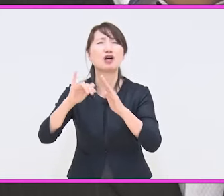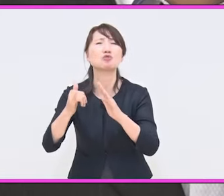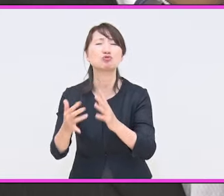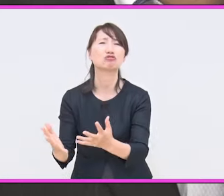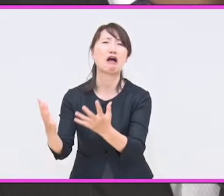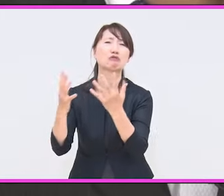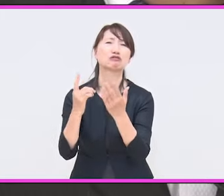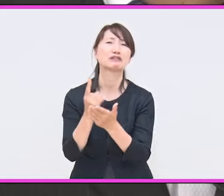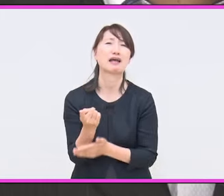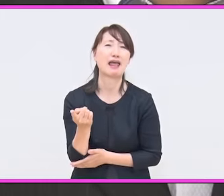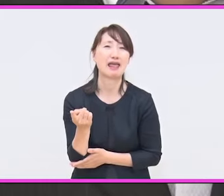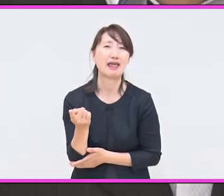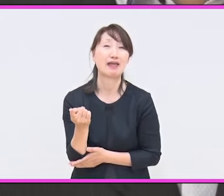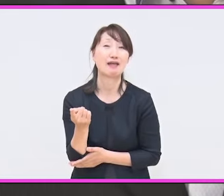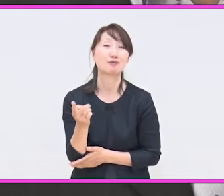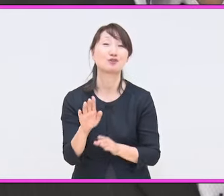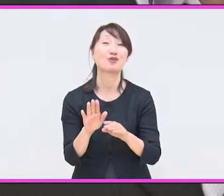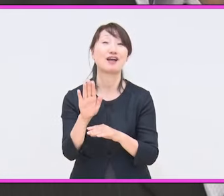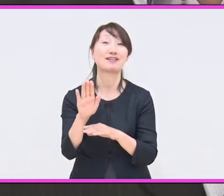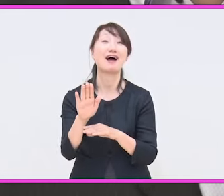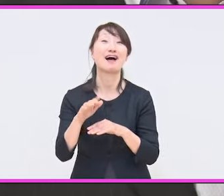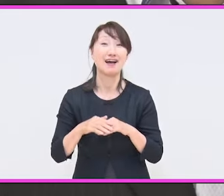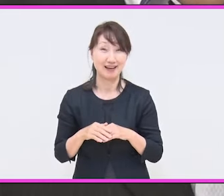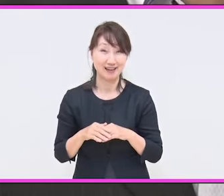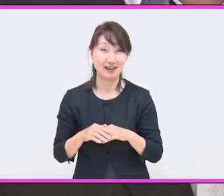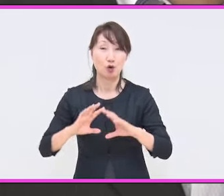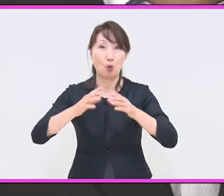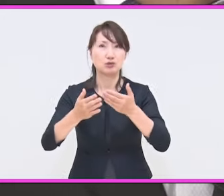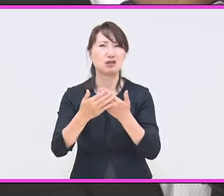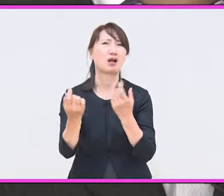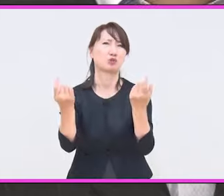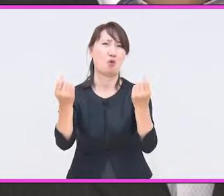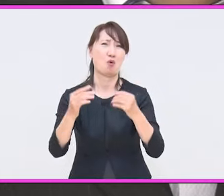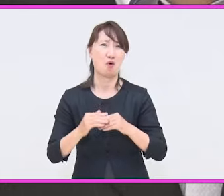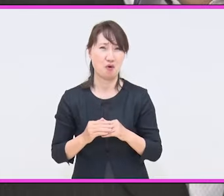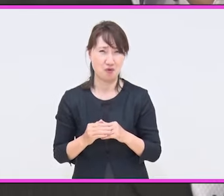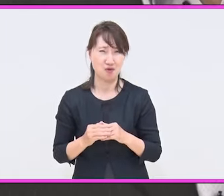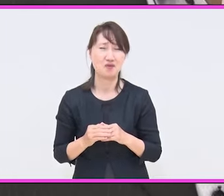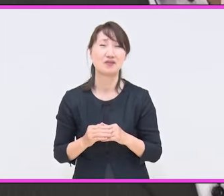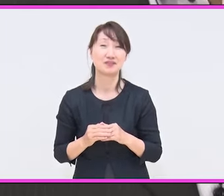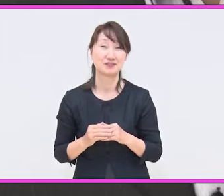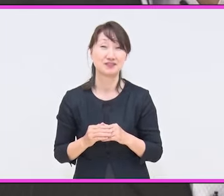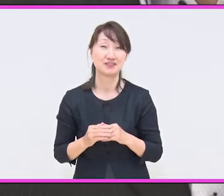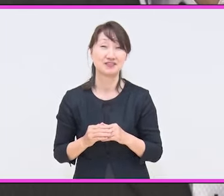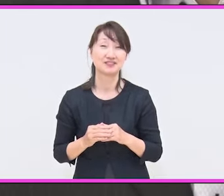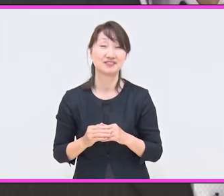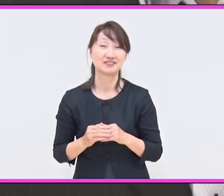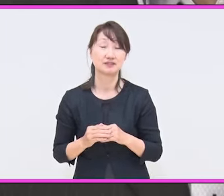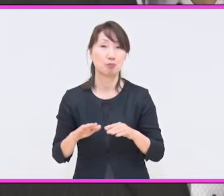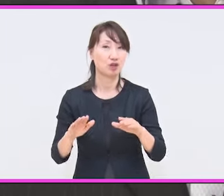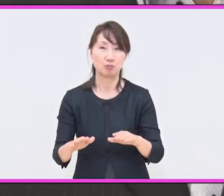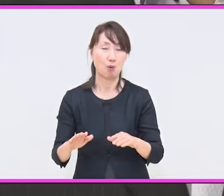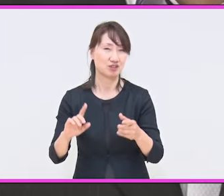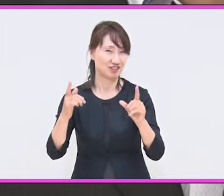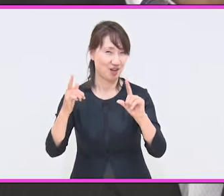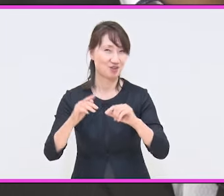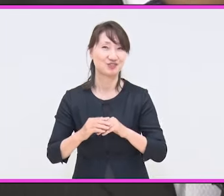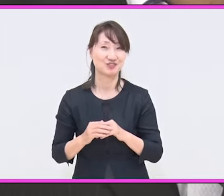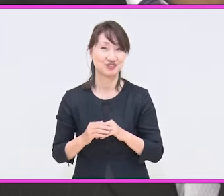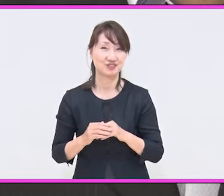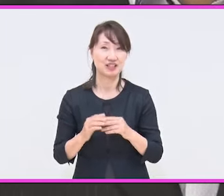ったような状況から、たとえ国際大会をやったとしても、うん、そんなレベルだったんですけど、もう今はあの